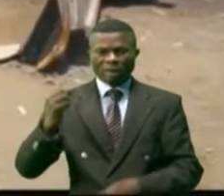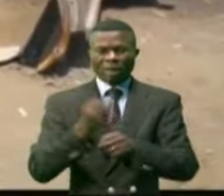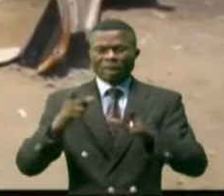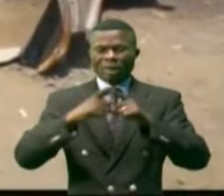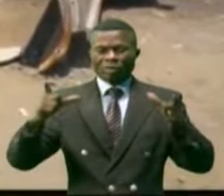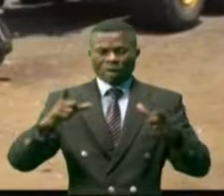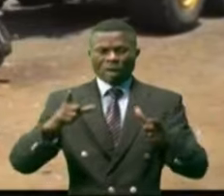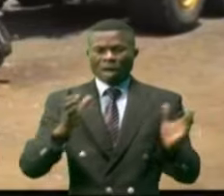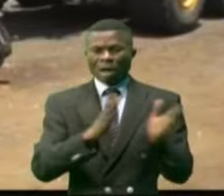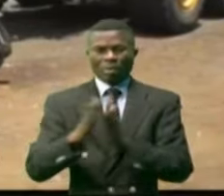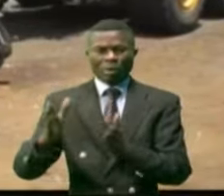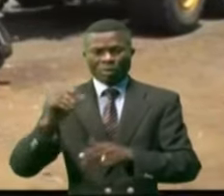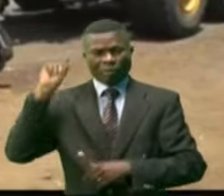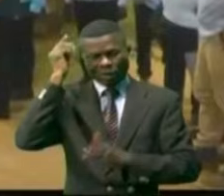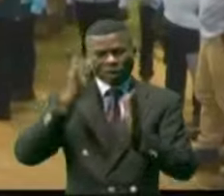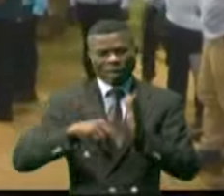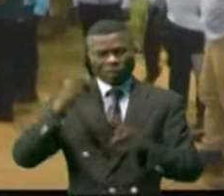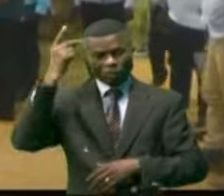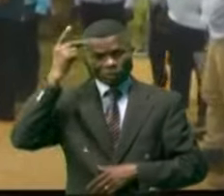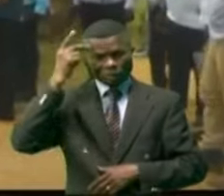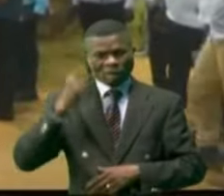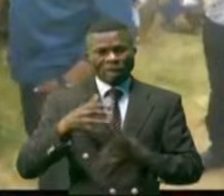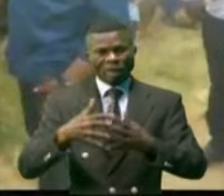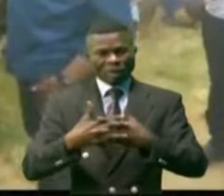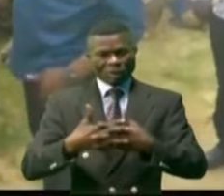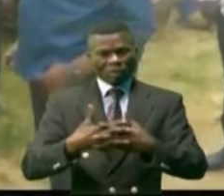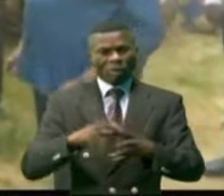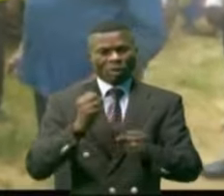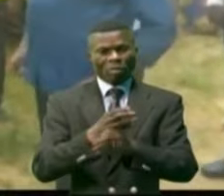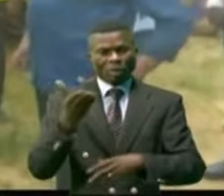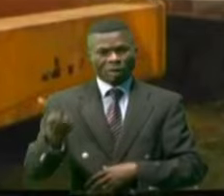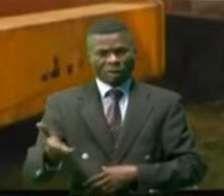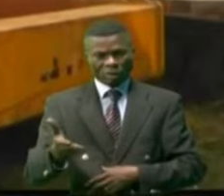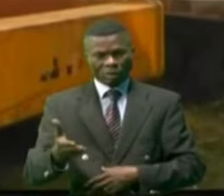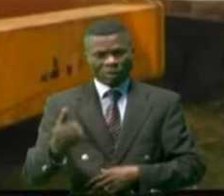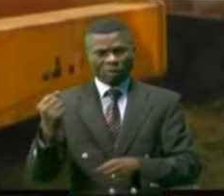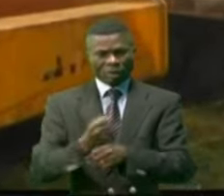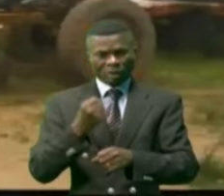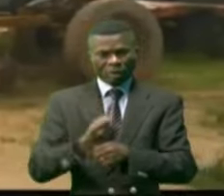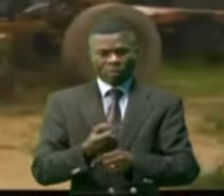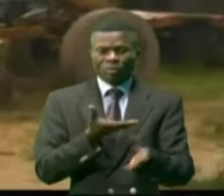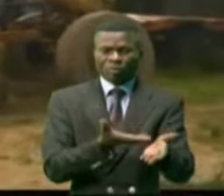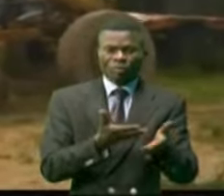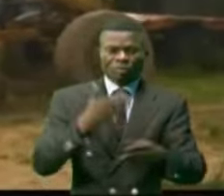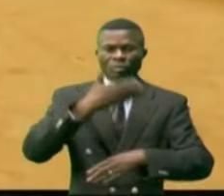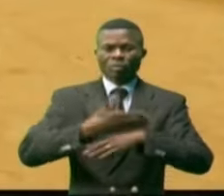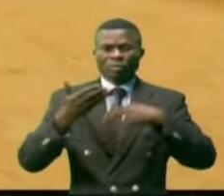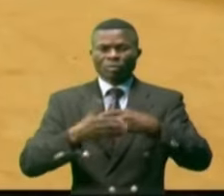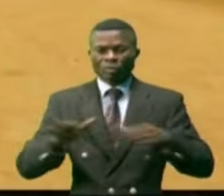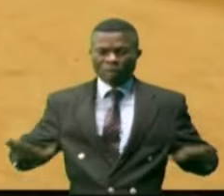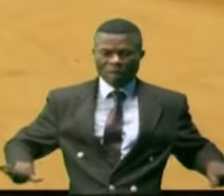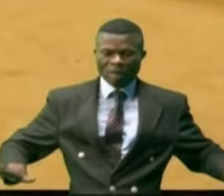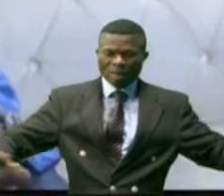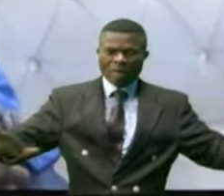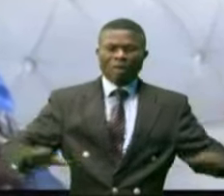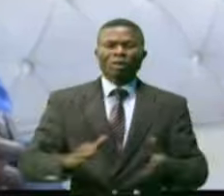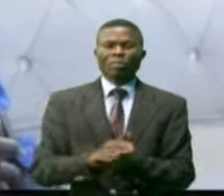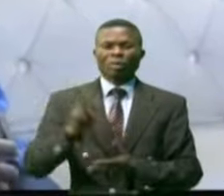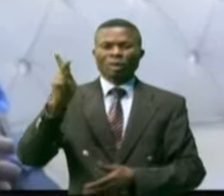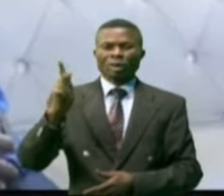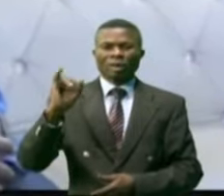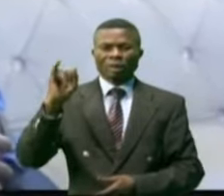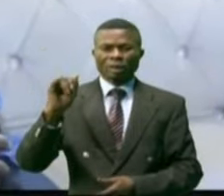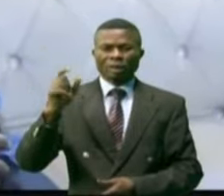gouvernement central en utilisant les engins qui sont déjà sur place, qui ont servi pour la construction de l'aérodrome de Kigoma. Pour